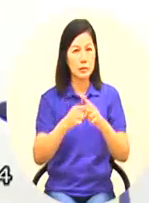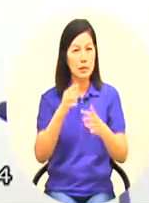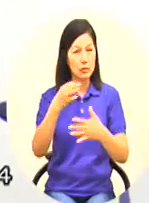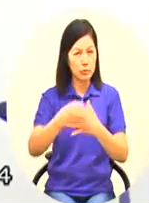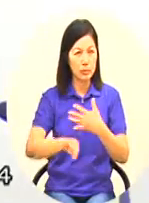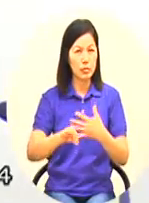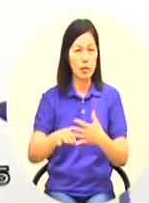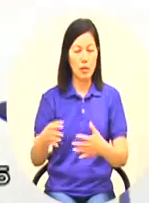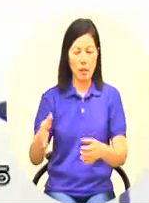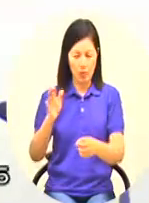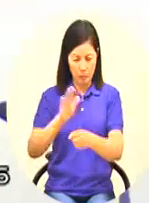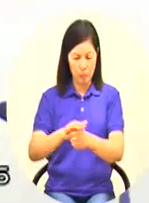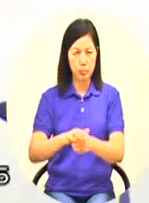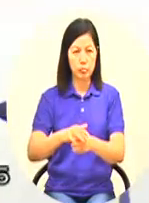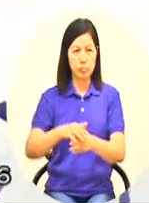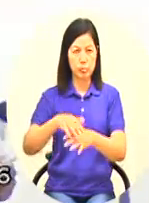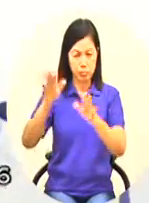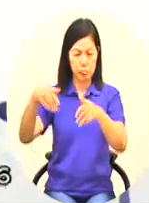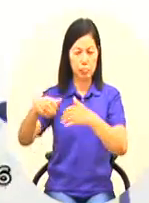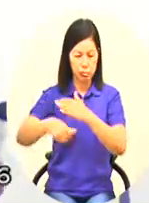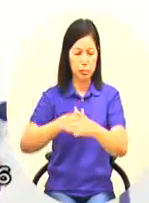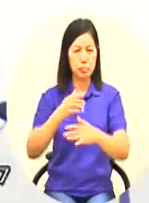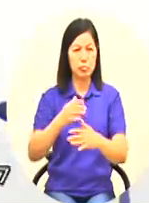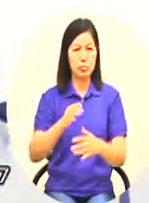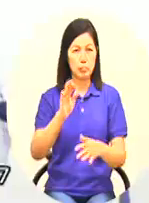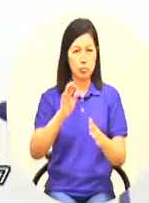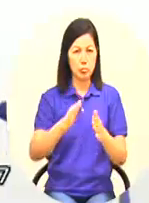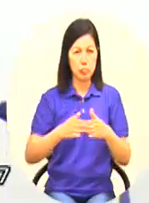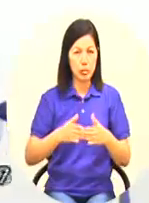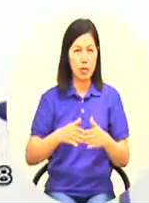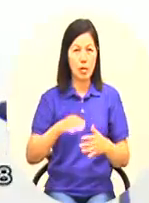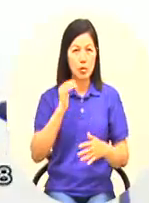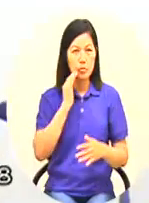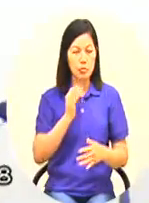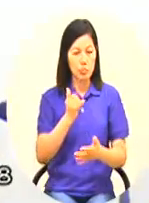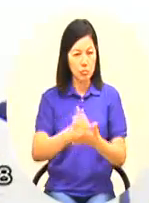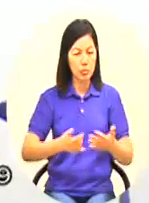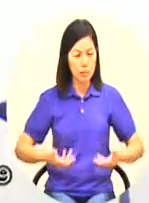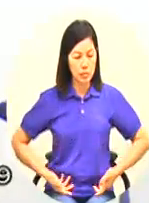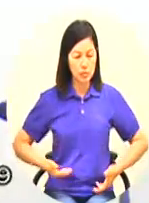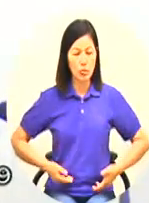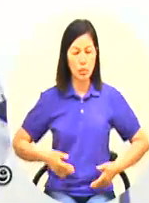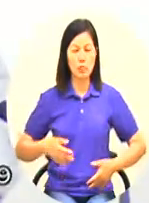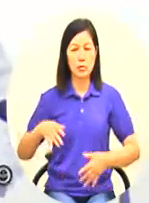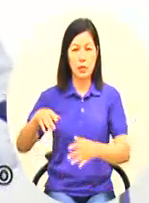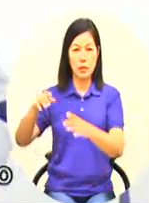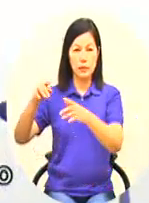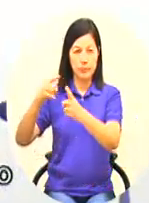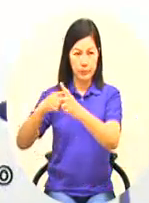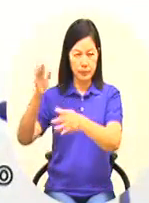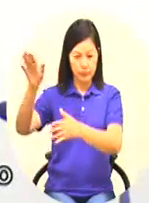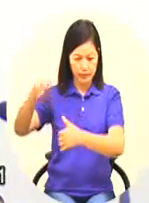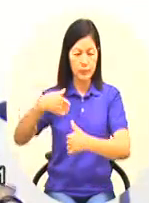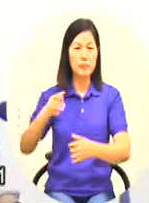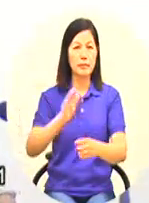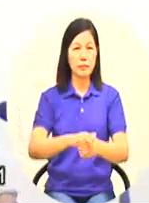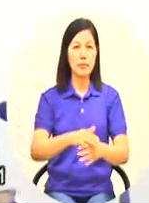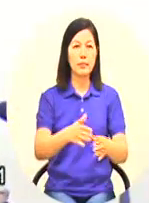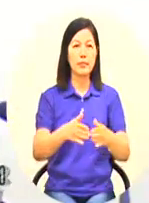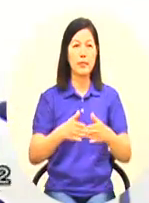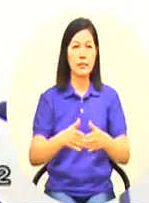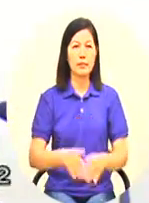去补足，只要有退休的一定要赶快去补，人员不够一定要补足，要不然的话，